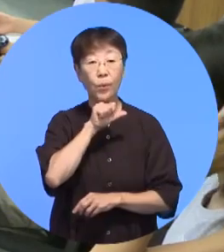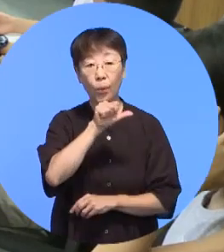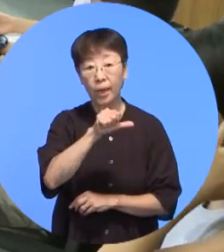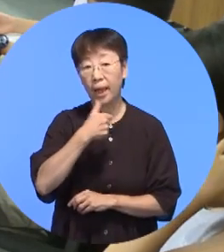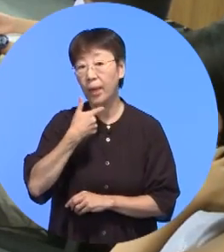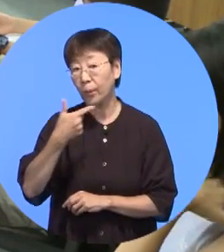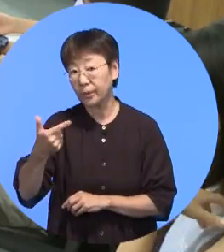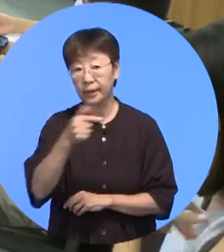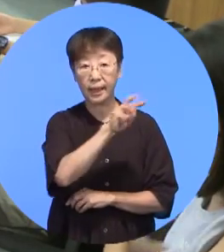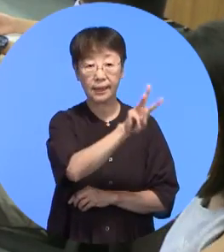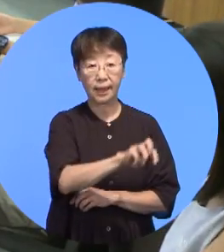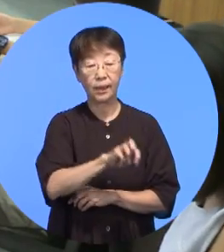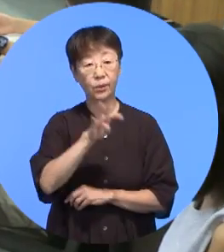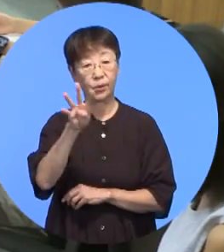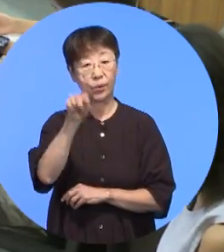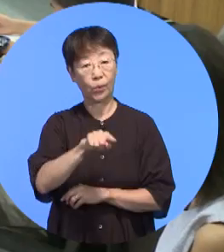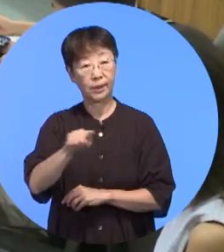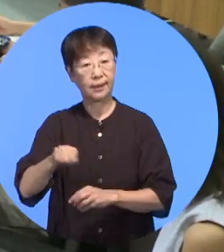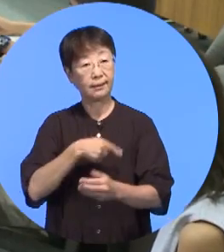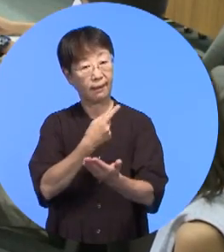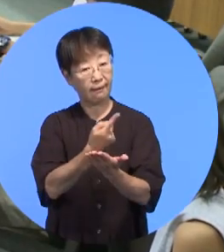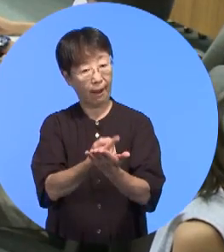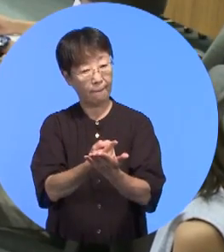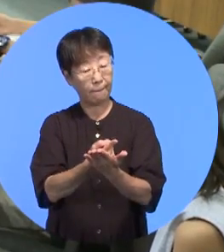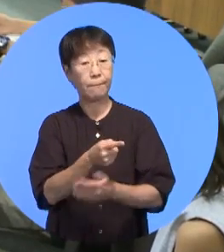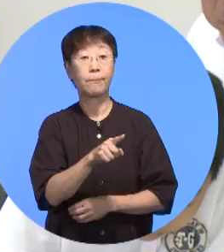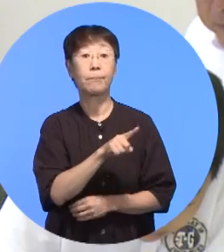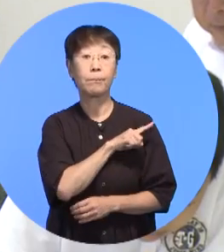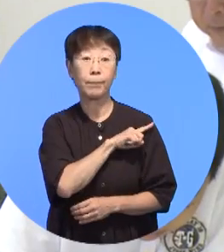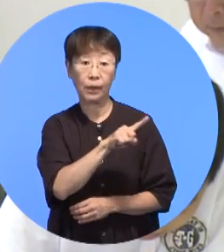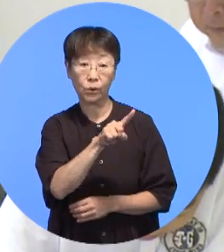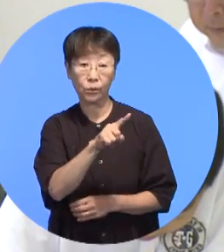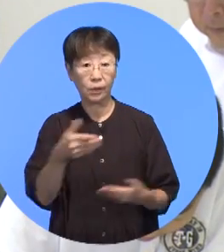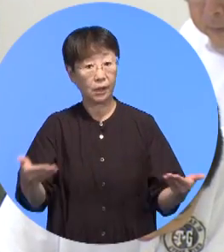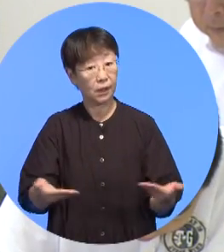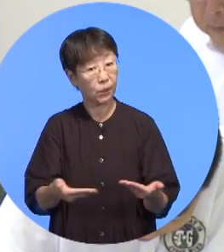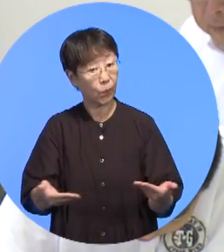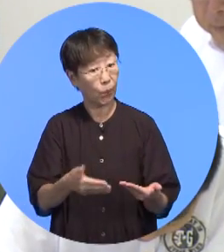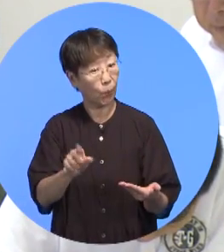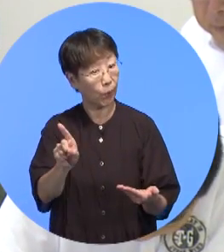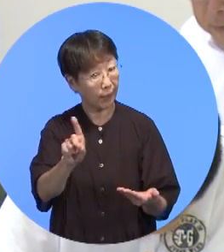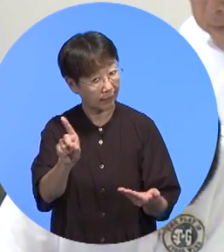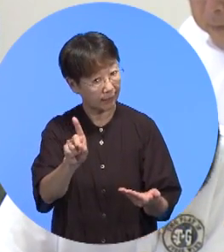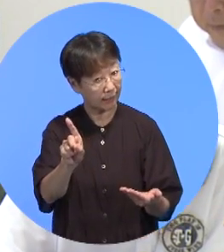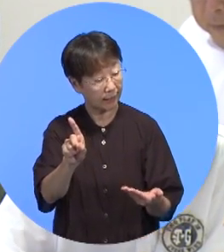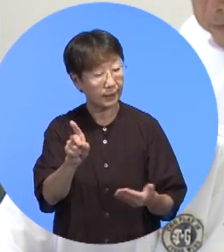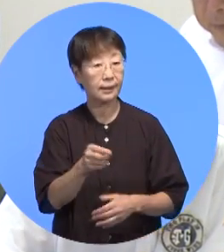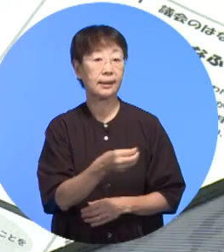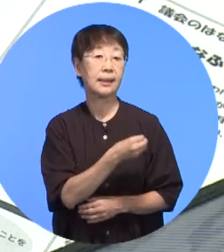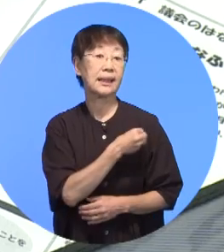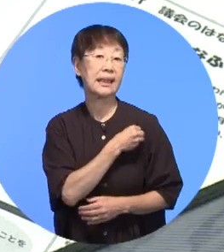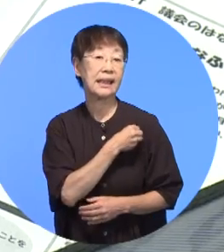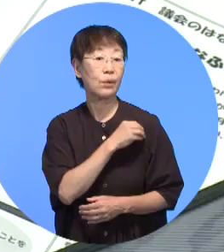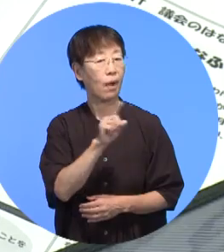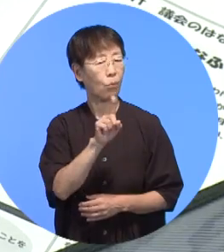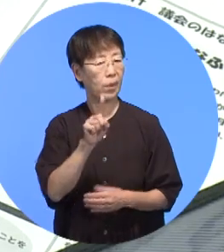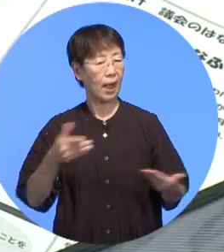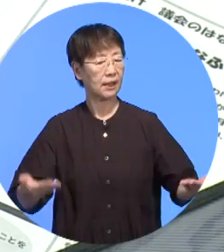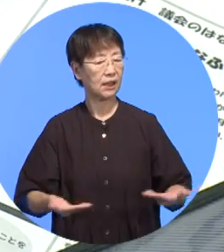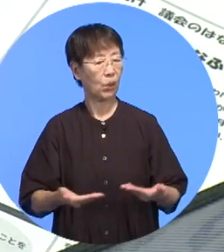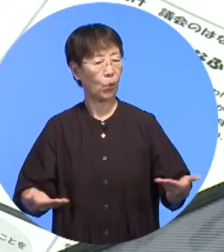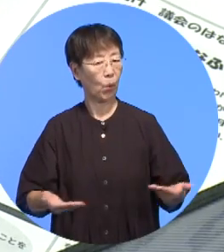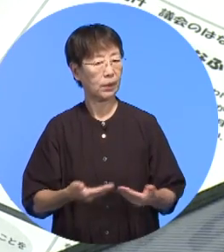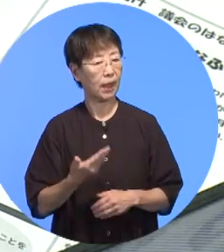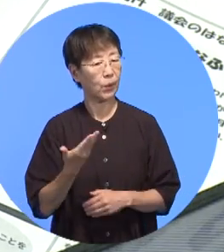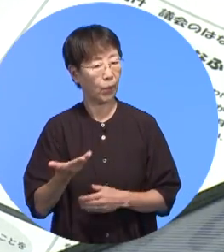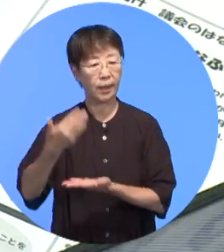ました。はじめに市議会とはどんなことをするところなのか、市議会議員はどんな仕事をし